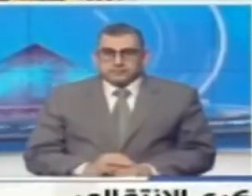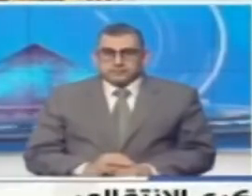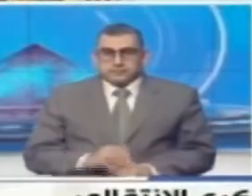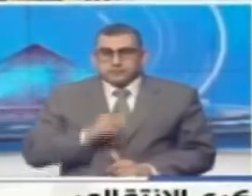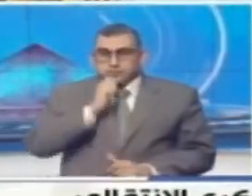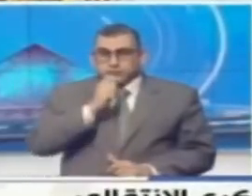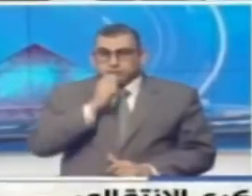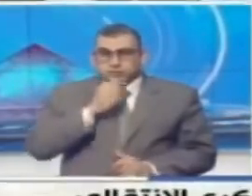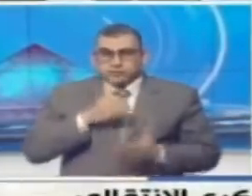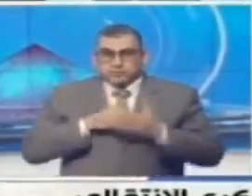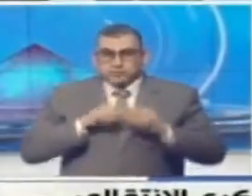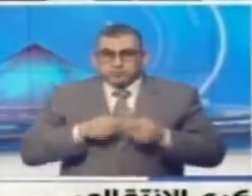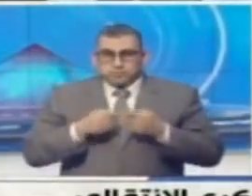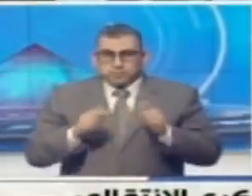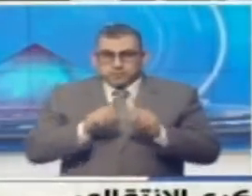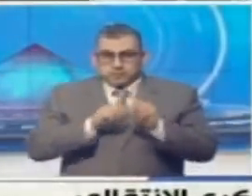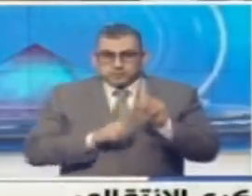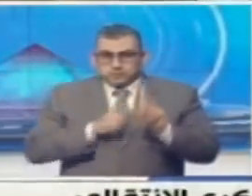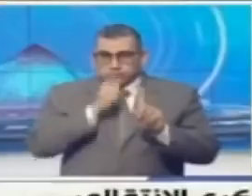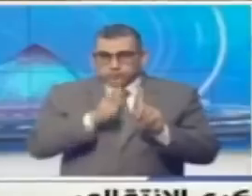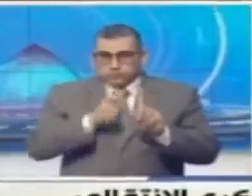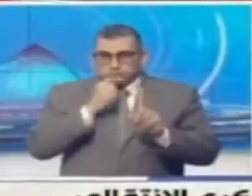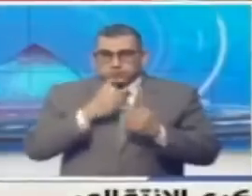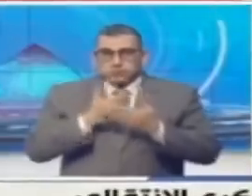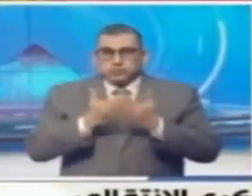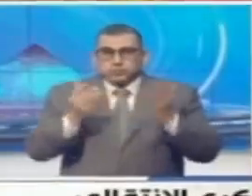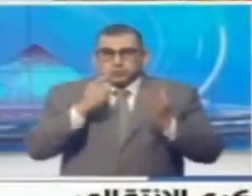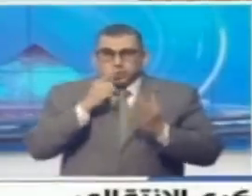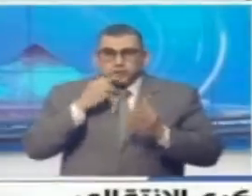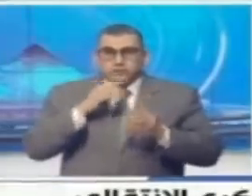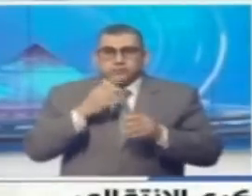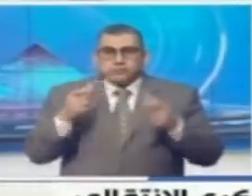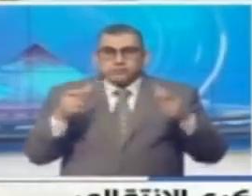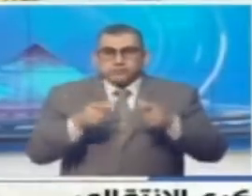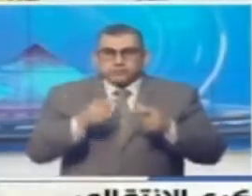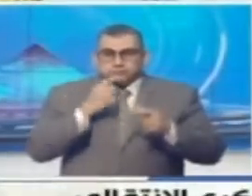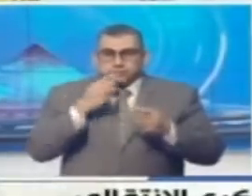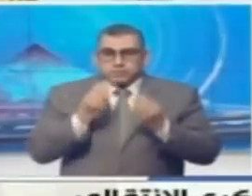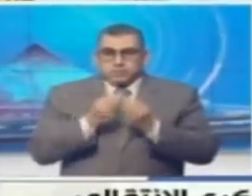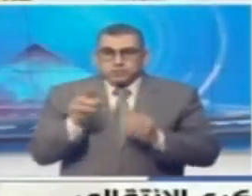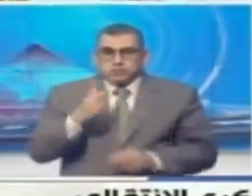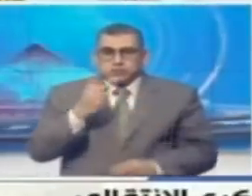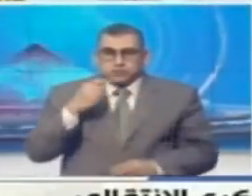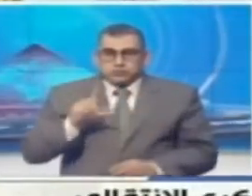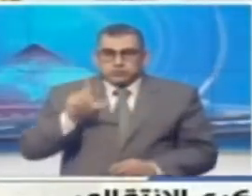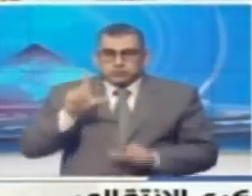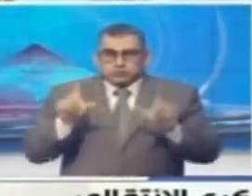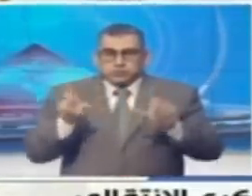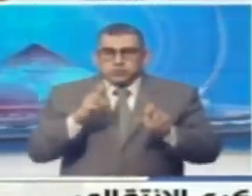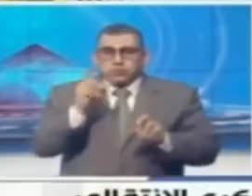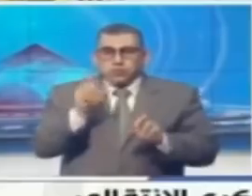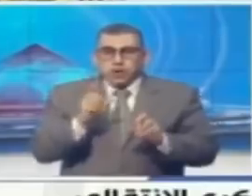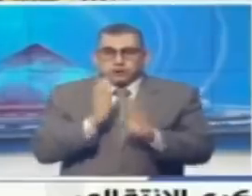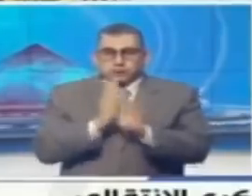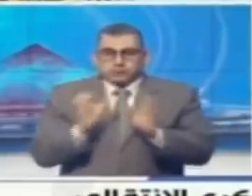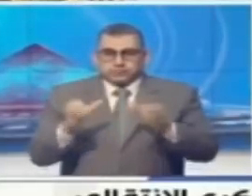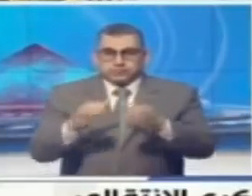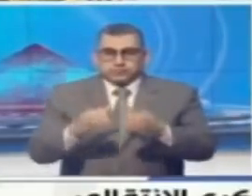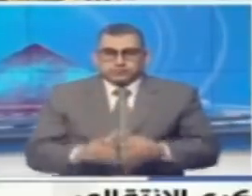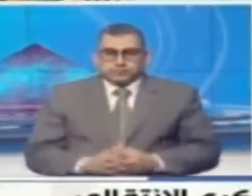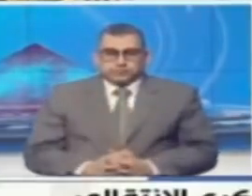المتحدث الرسمي باسم رئاسة الجمهورية صرح بأنه تم عقد جلسة مباحثات منفردة